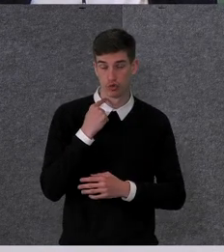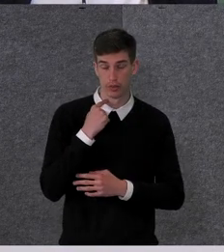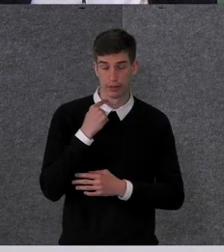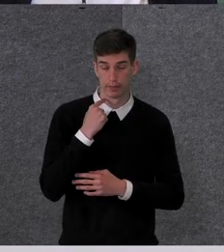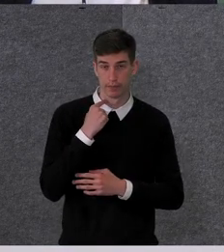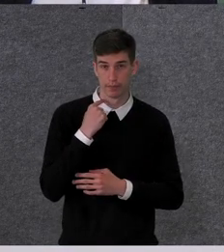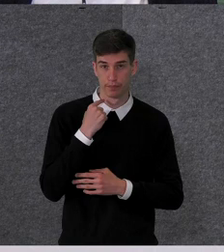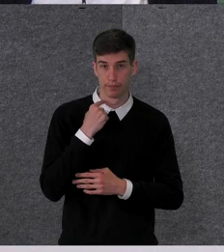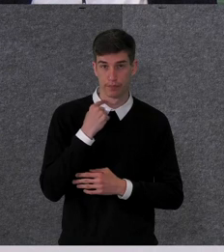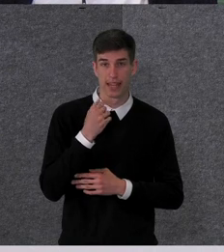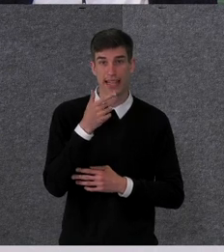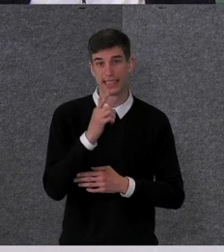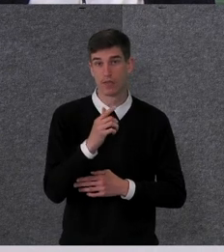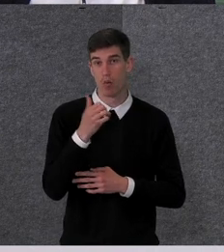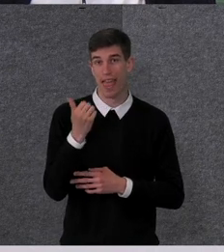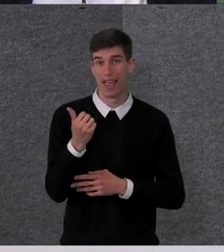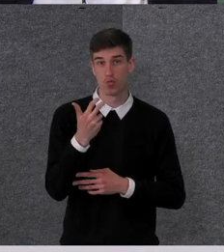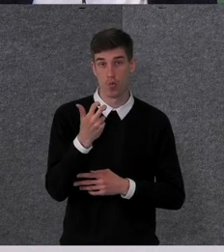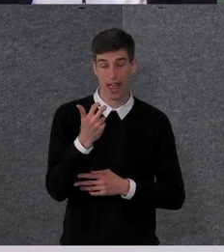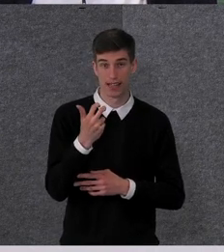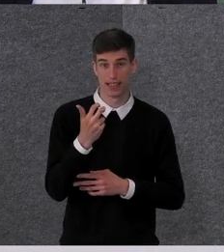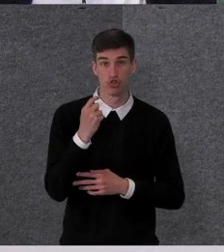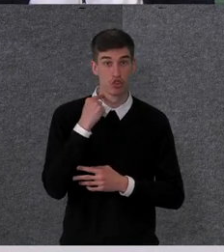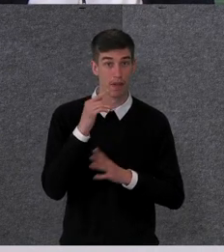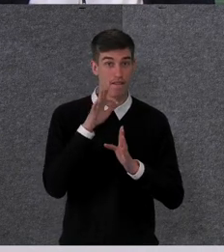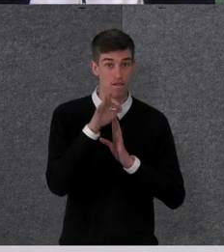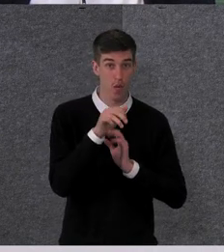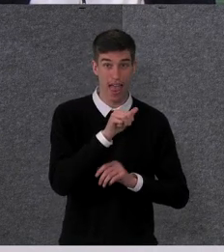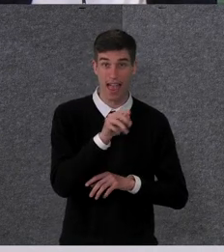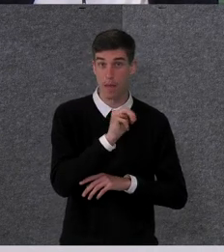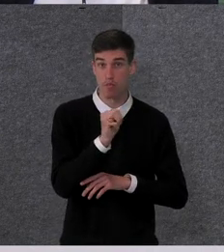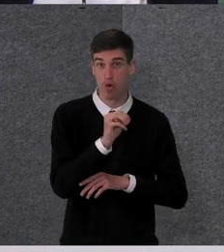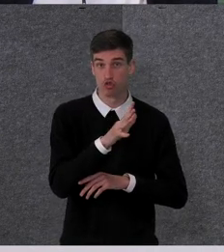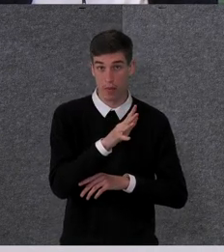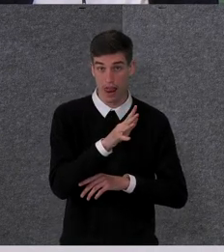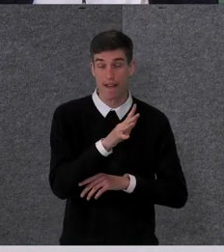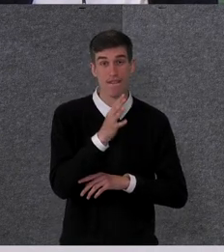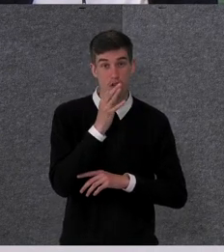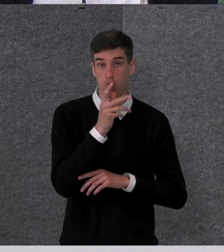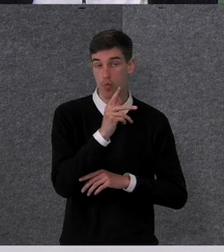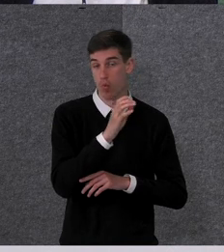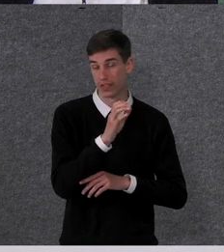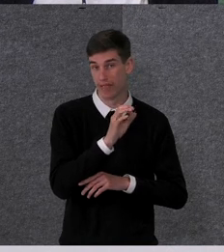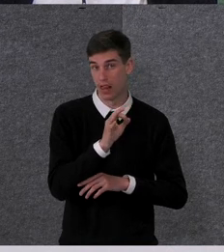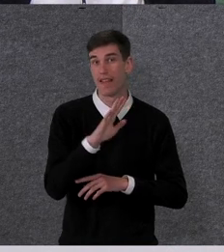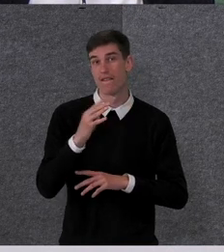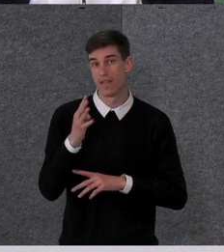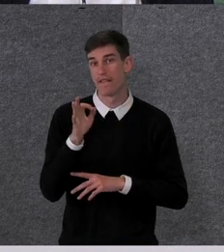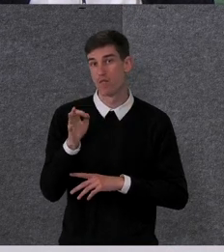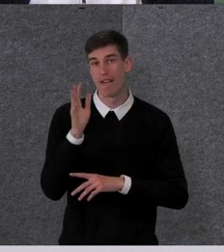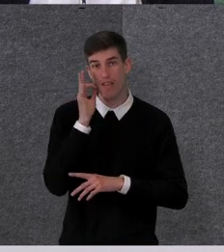Dabei entfielen 231 Stimmen auf Annemone Spalleck, KV Coesfeld, 4 auf Marianne